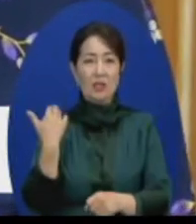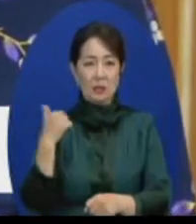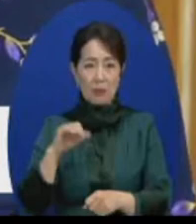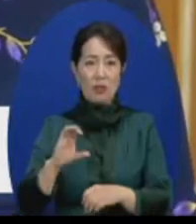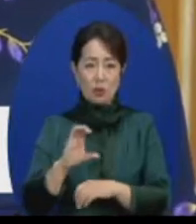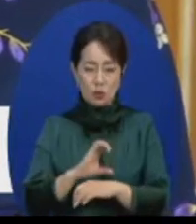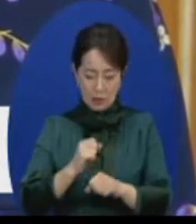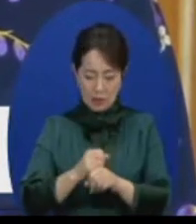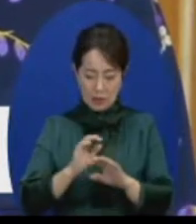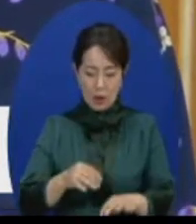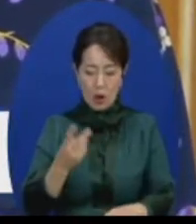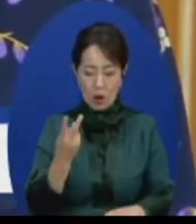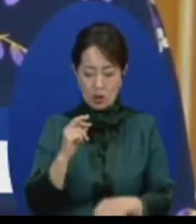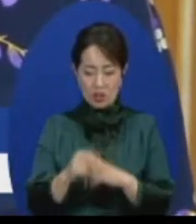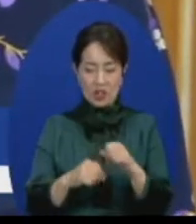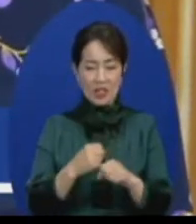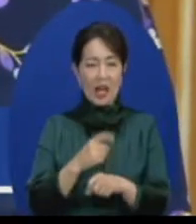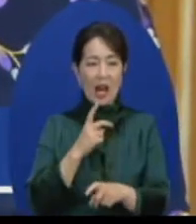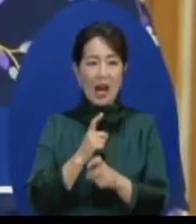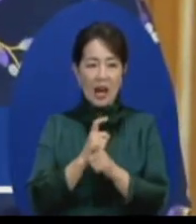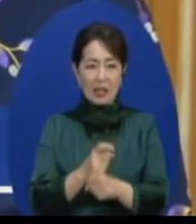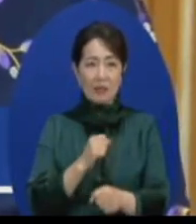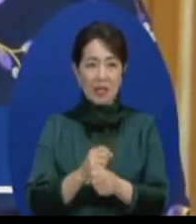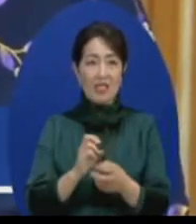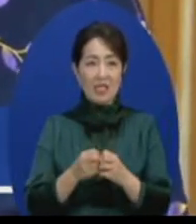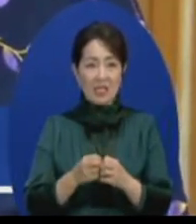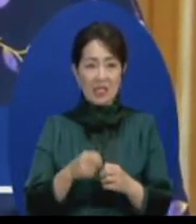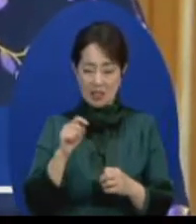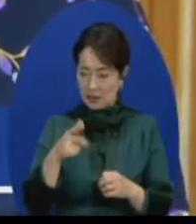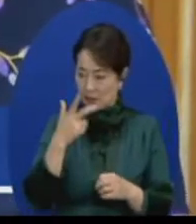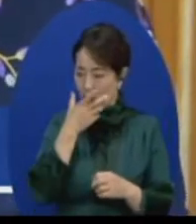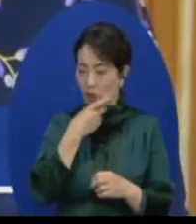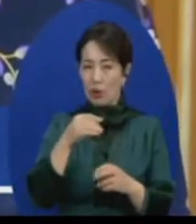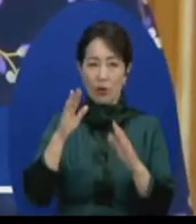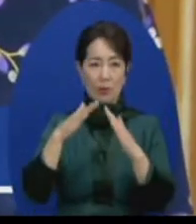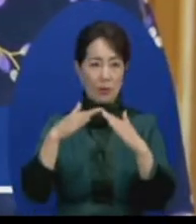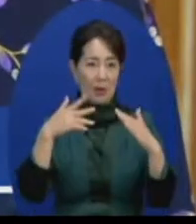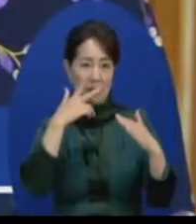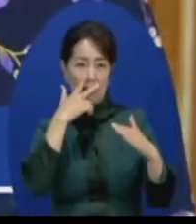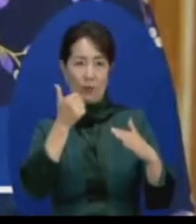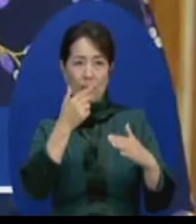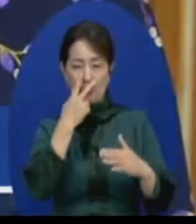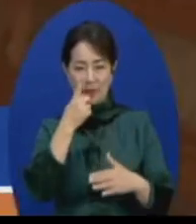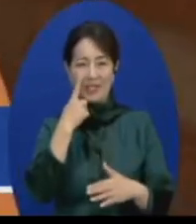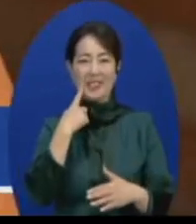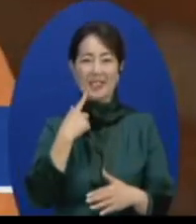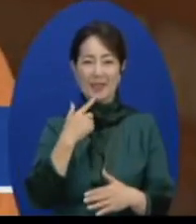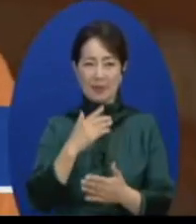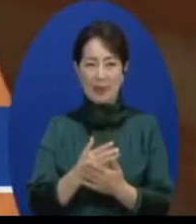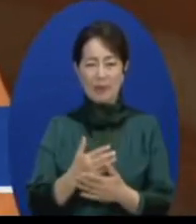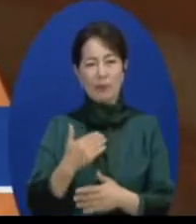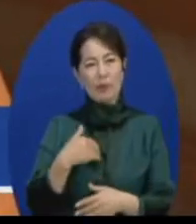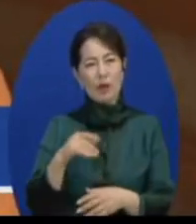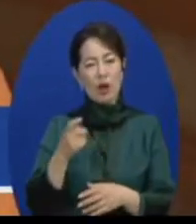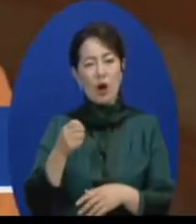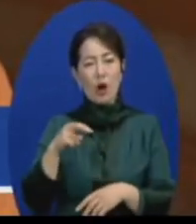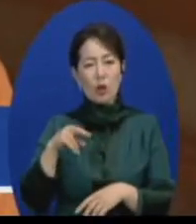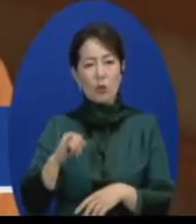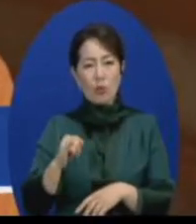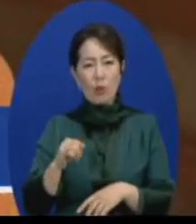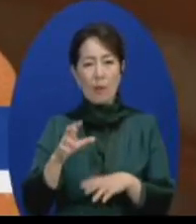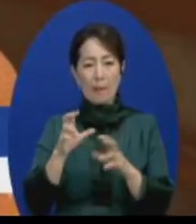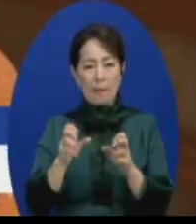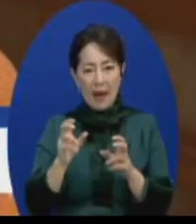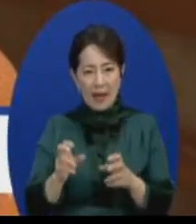энэ сумд 20 гаруй жил халамжийн ажил хийжсэн. Тэгээ одоо ийм өргөтэй болохыг үздэг юм байна. Би ч одоо хөл муутай